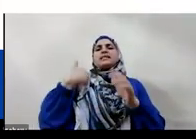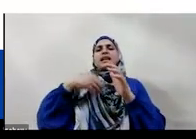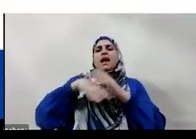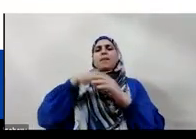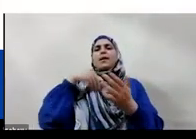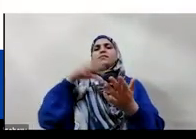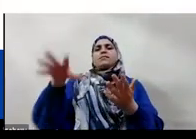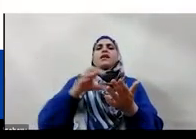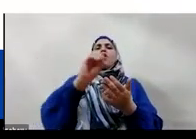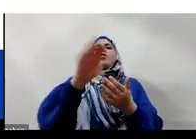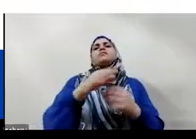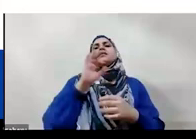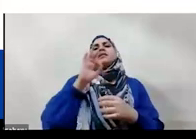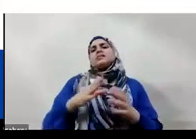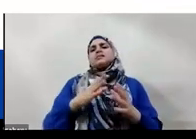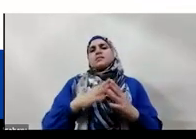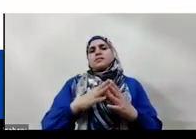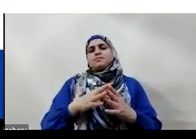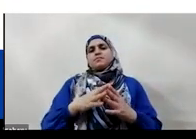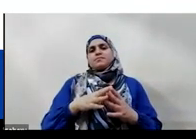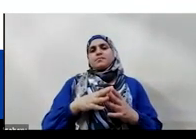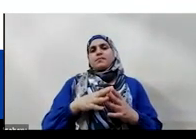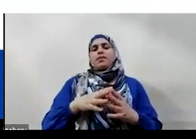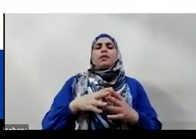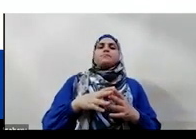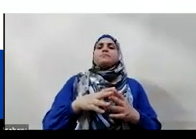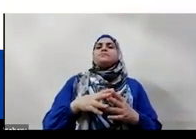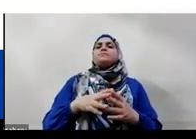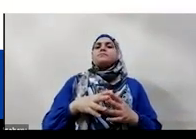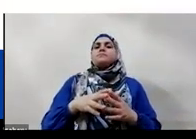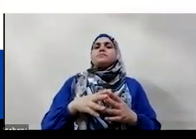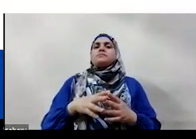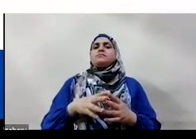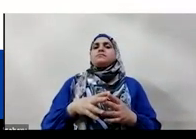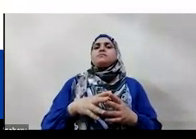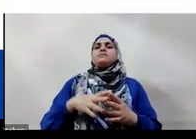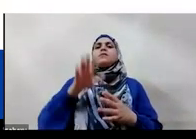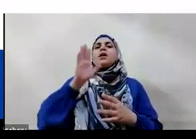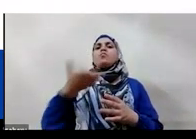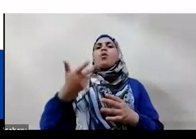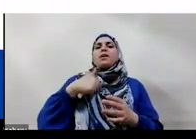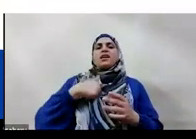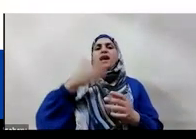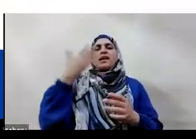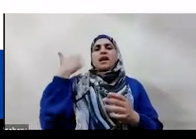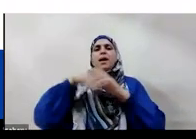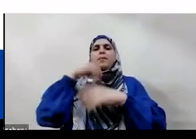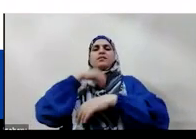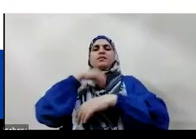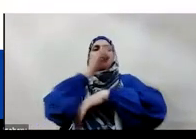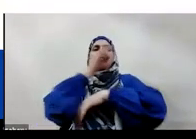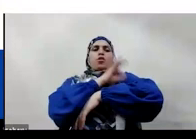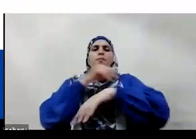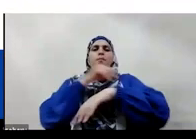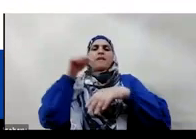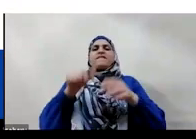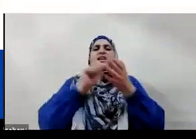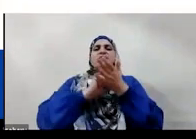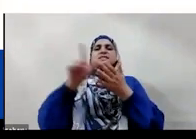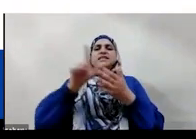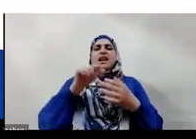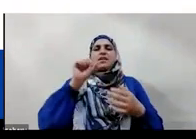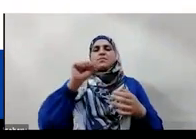اللي أنا بقدم عليه، ممكن يكون ال thesis بتاعتي اللي أنا عملتها في رسالة